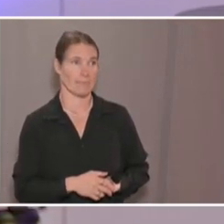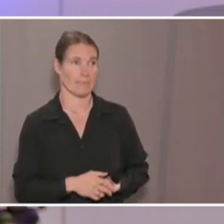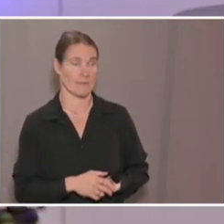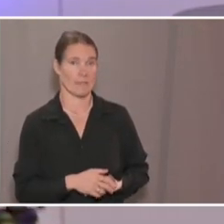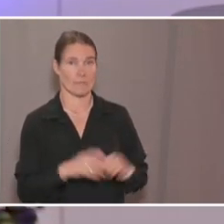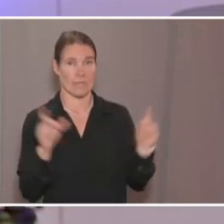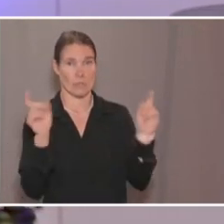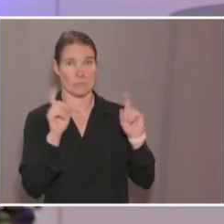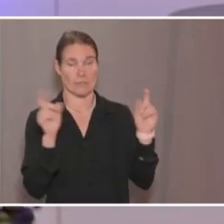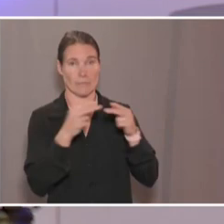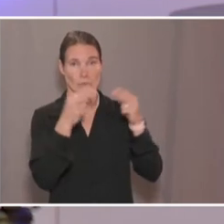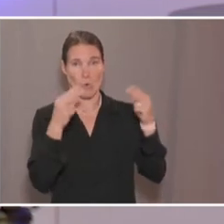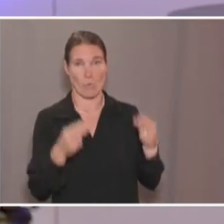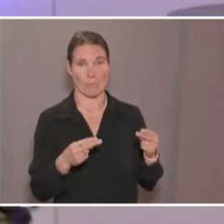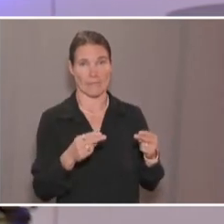Jubiläums-Homepage